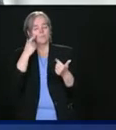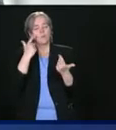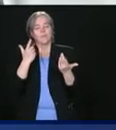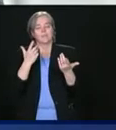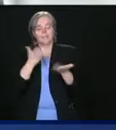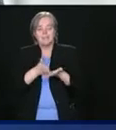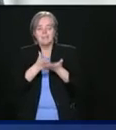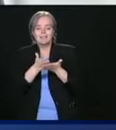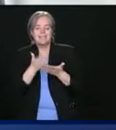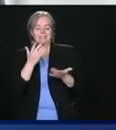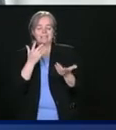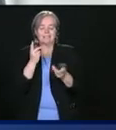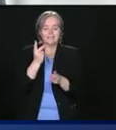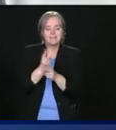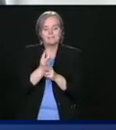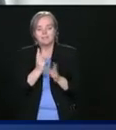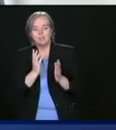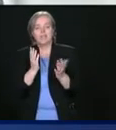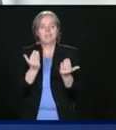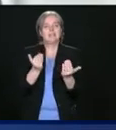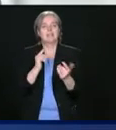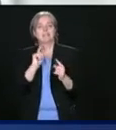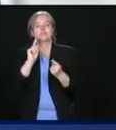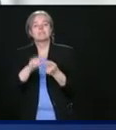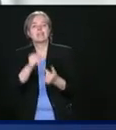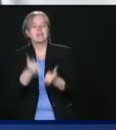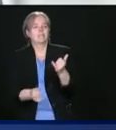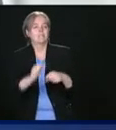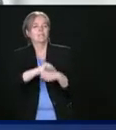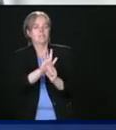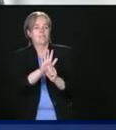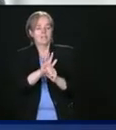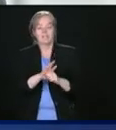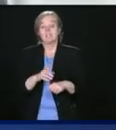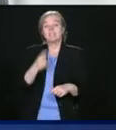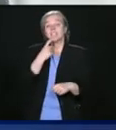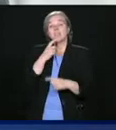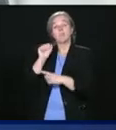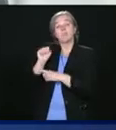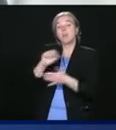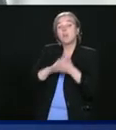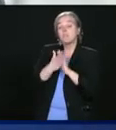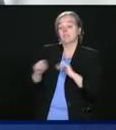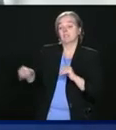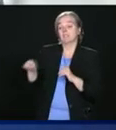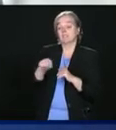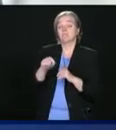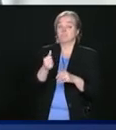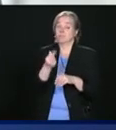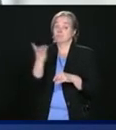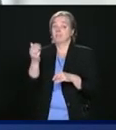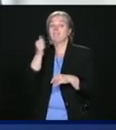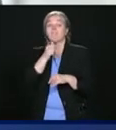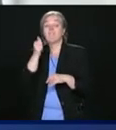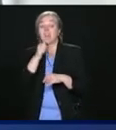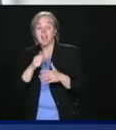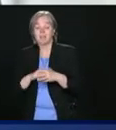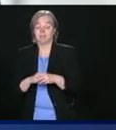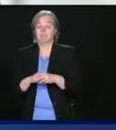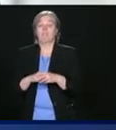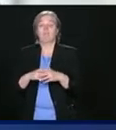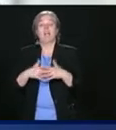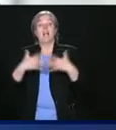incluant plusieurs entreprises qui sont dirigées par des femmes autochtones. Ces entreprises emploient des travailleurs partout au pays, dans des